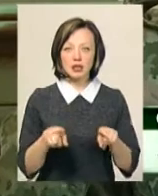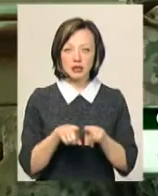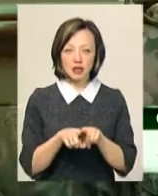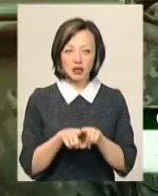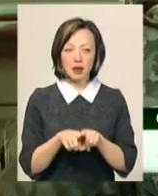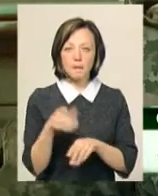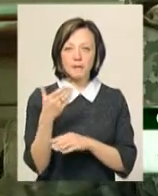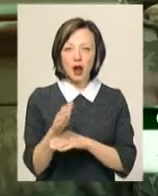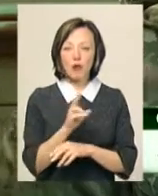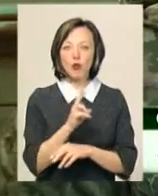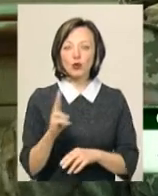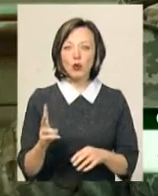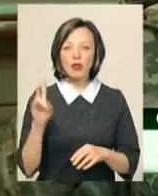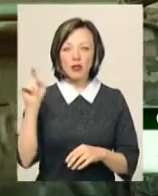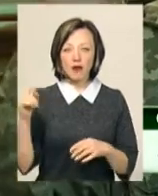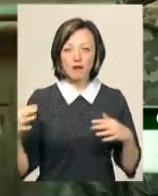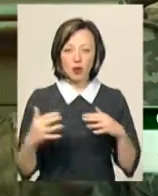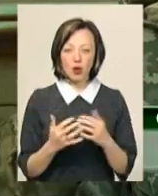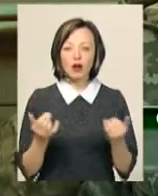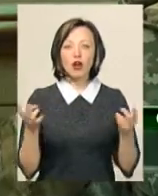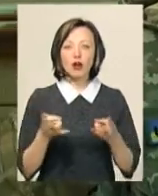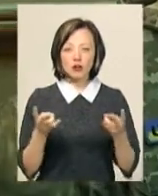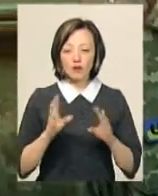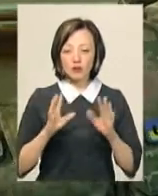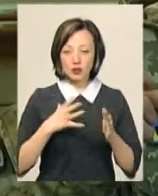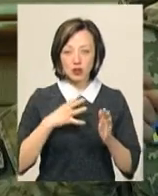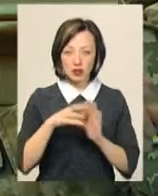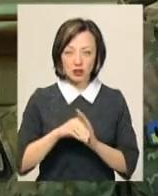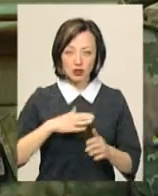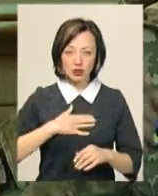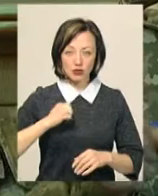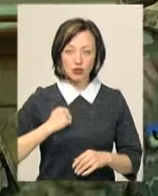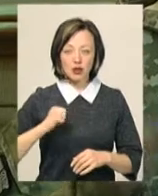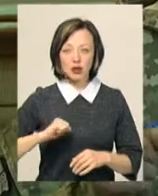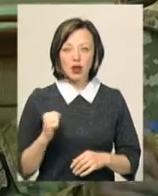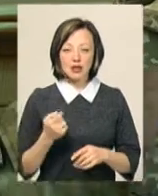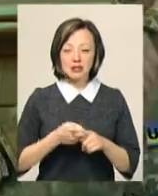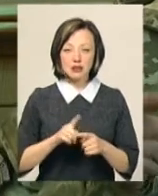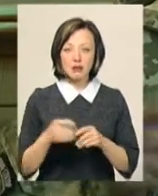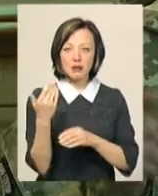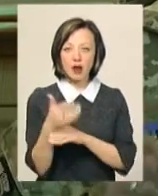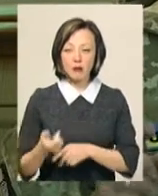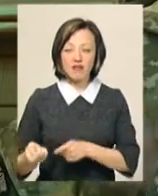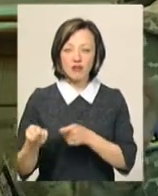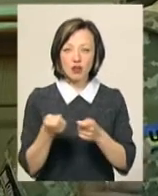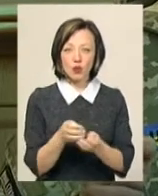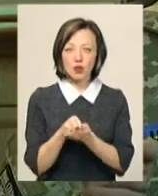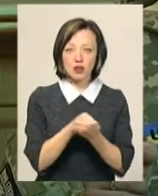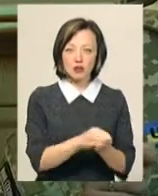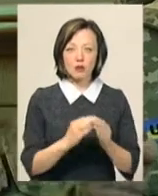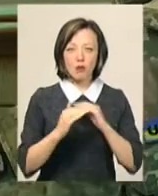фронті. Для чого? Для того, коли загине наш побратим, під цим прапором його виносять з поля бою, під цим прапором його везуть